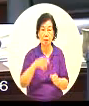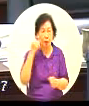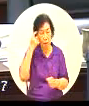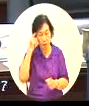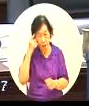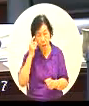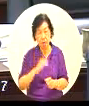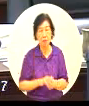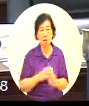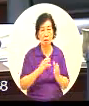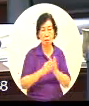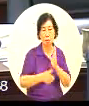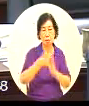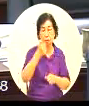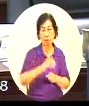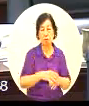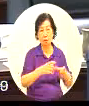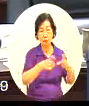好，